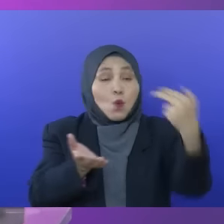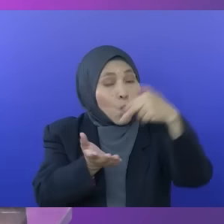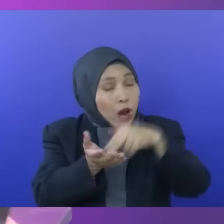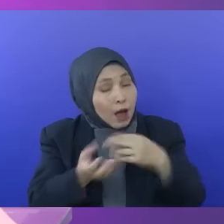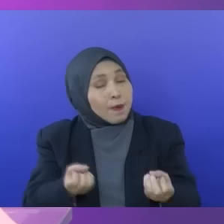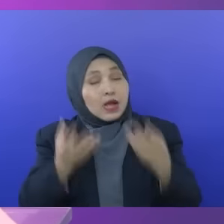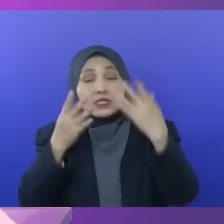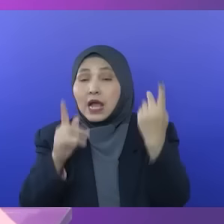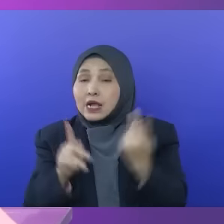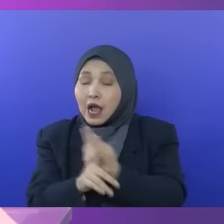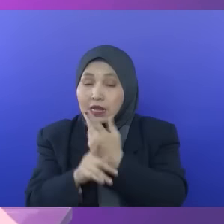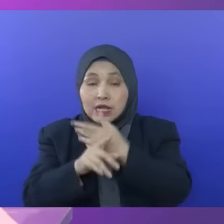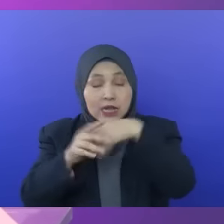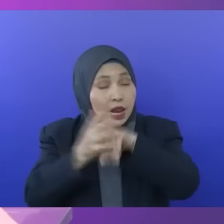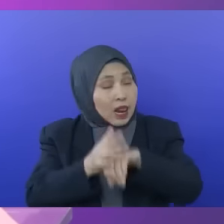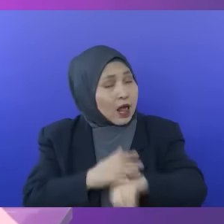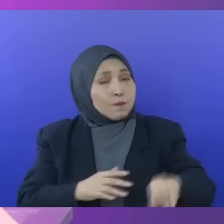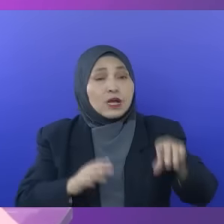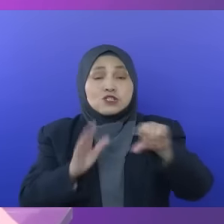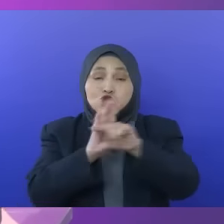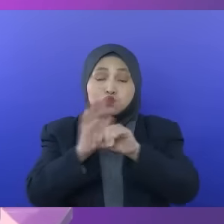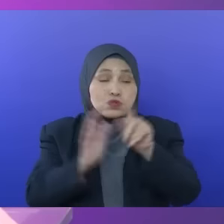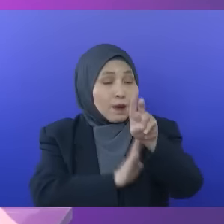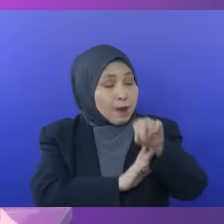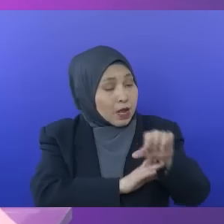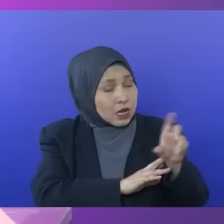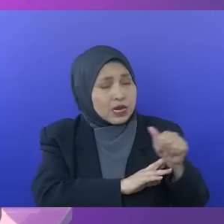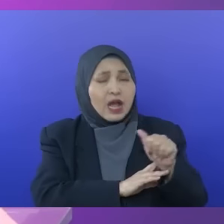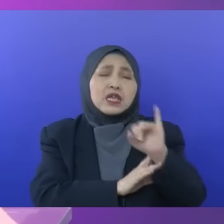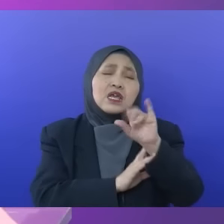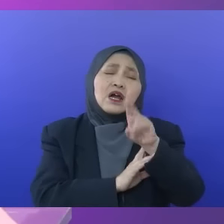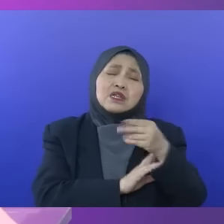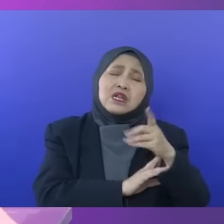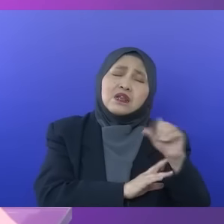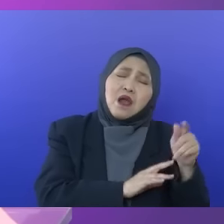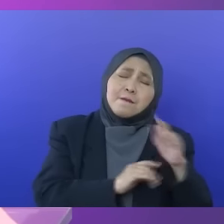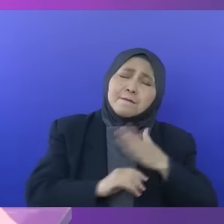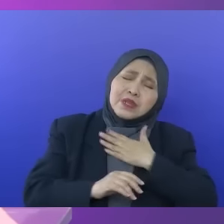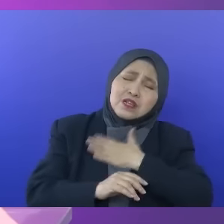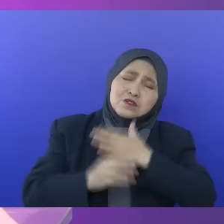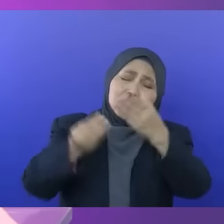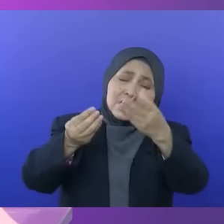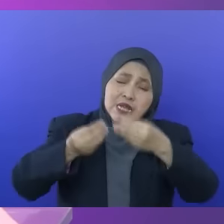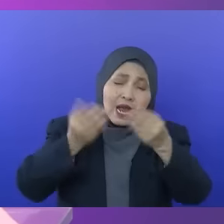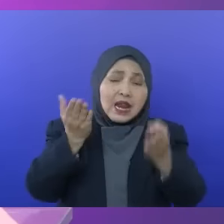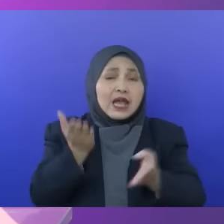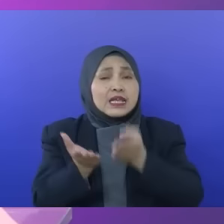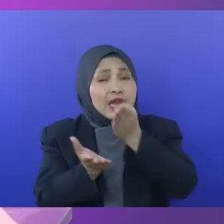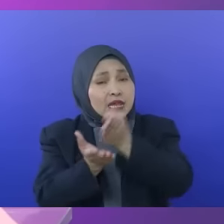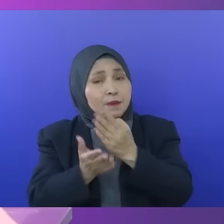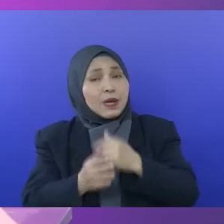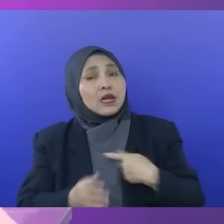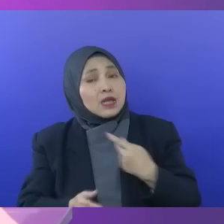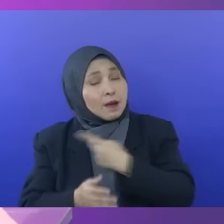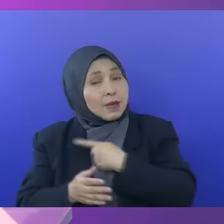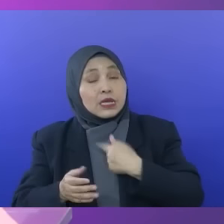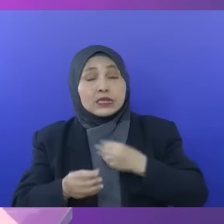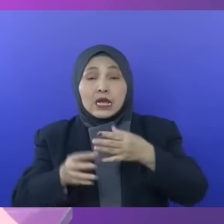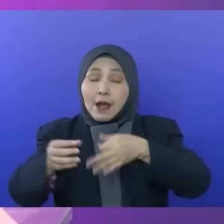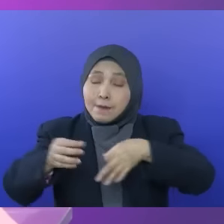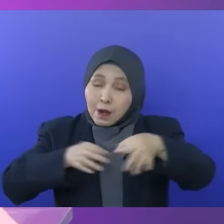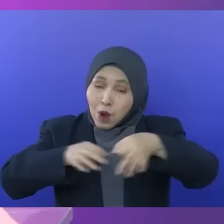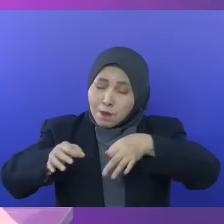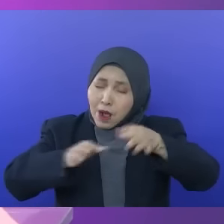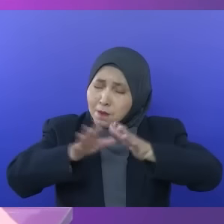dalam Surah Fatihah pun kita minta Allah ihdina ya Ih Dina Ya Allah berilah Hidayah kepada kami bila kita dapat pencerahan